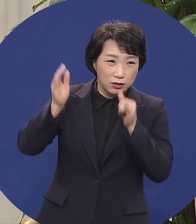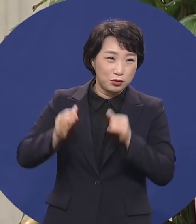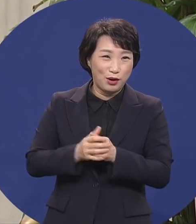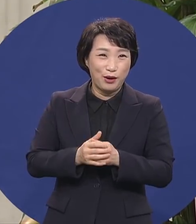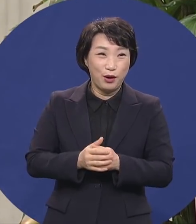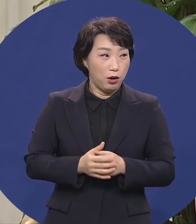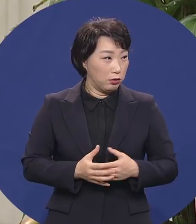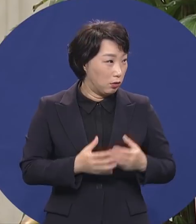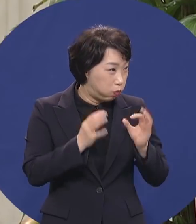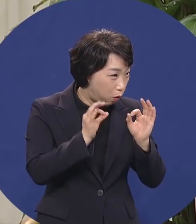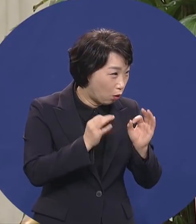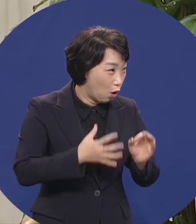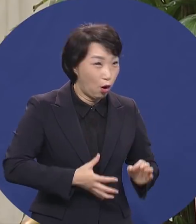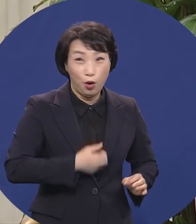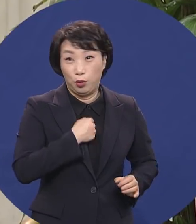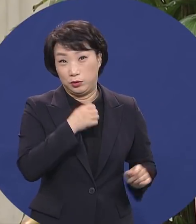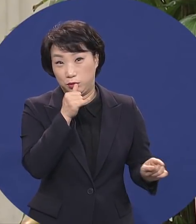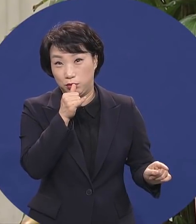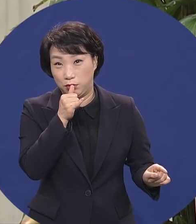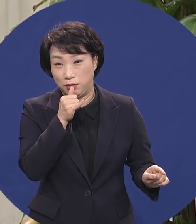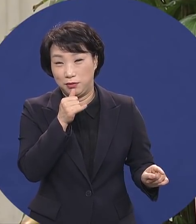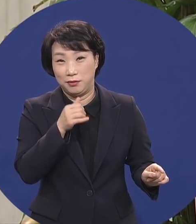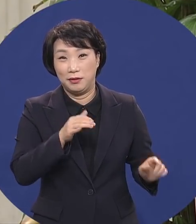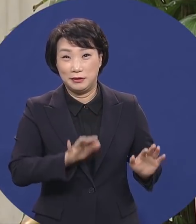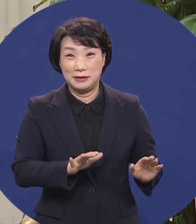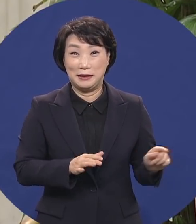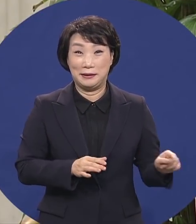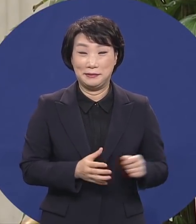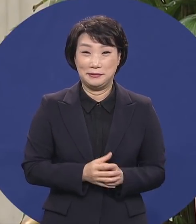나 충격받았어.